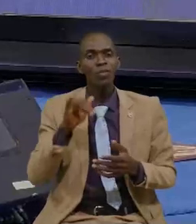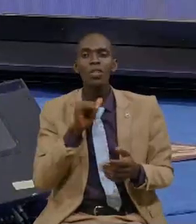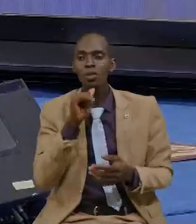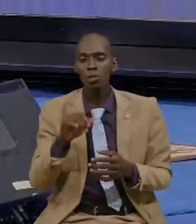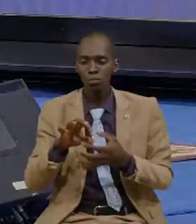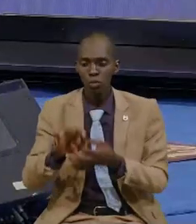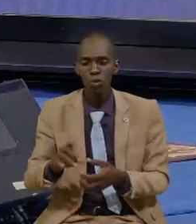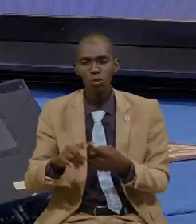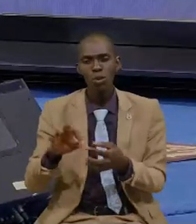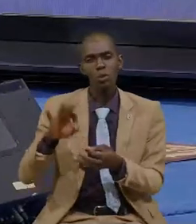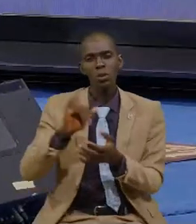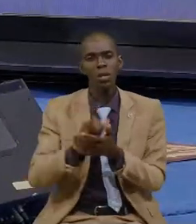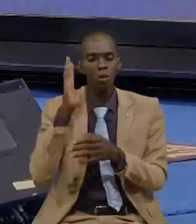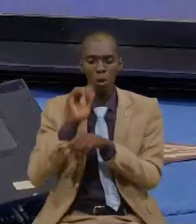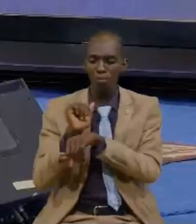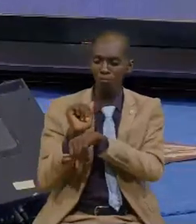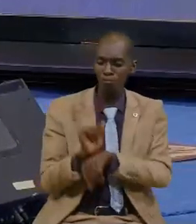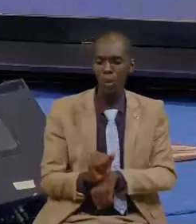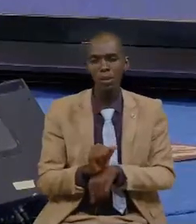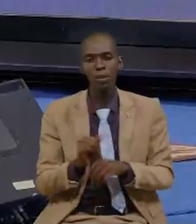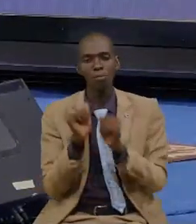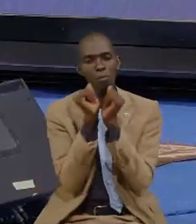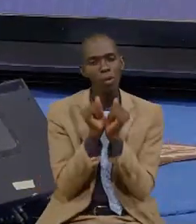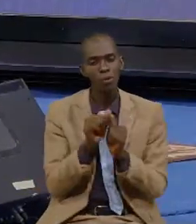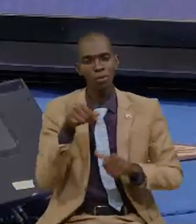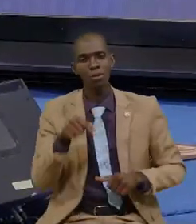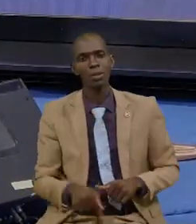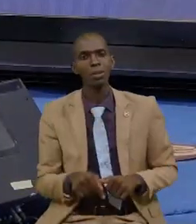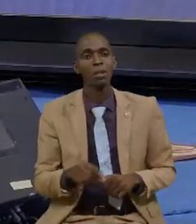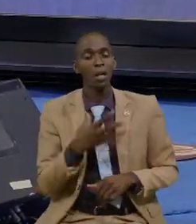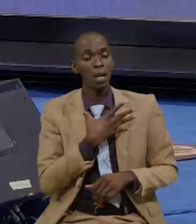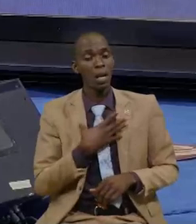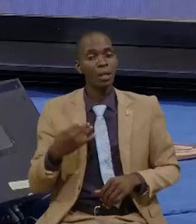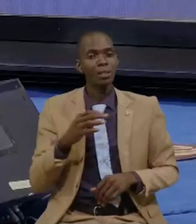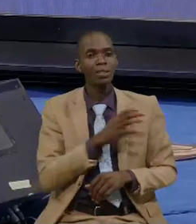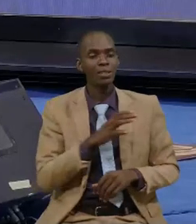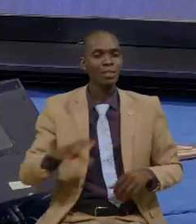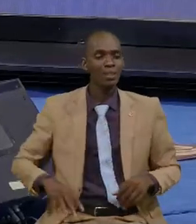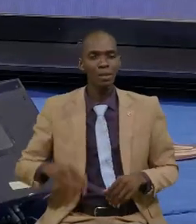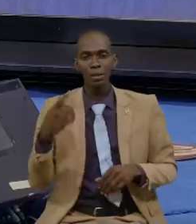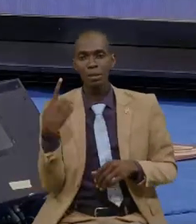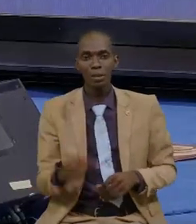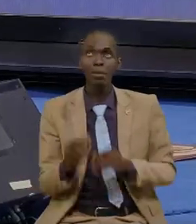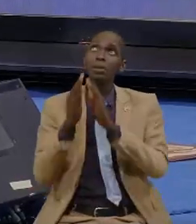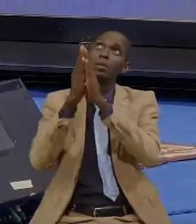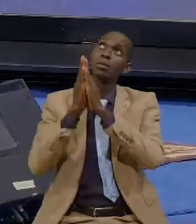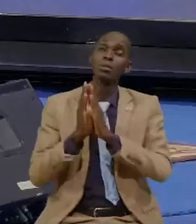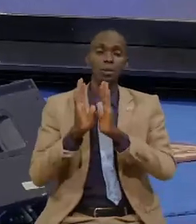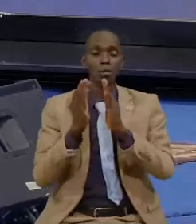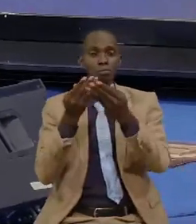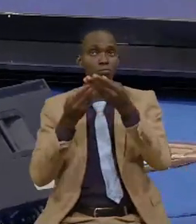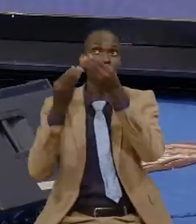qu'il envoie son esprit te courber, te lier. Et Christ, le médiateur, Christ,